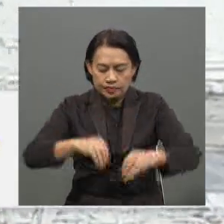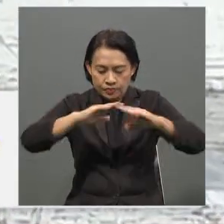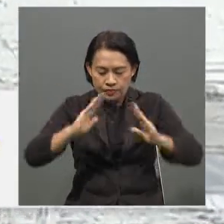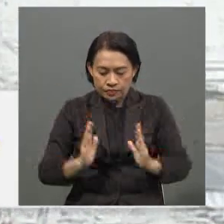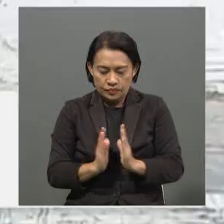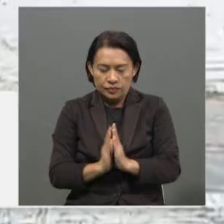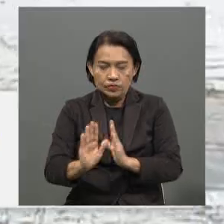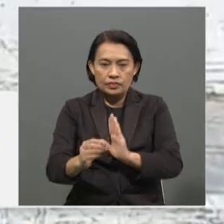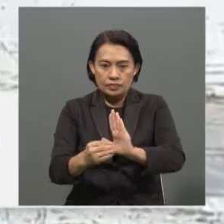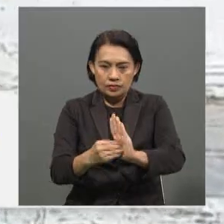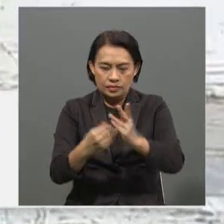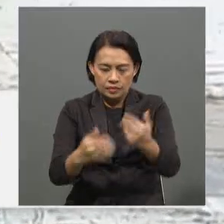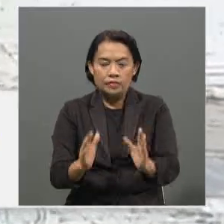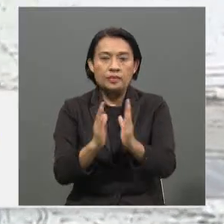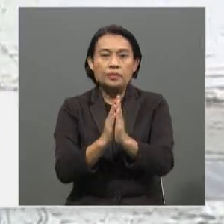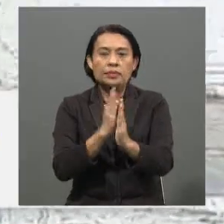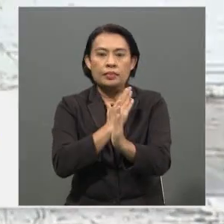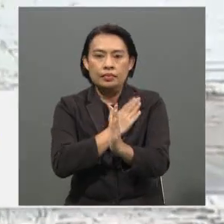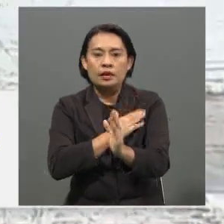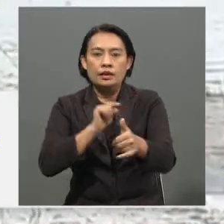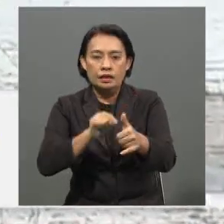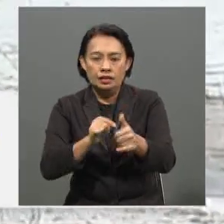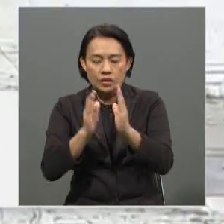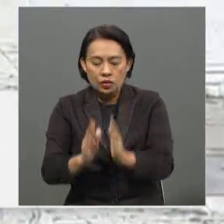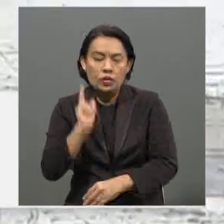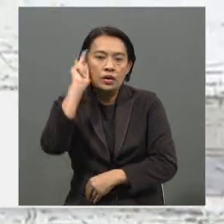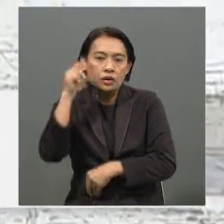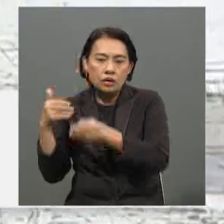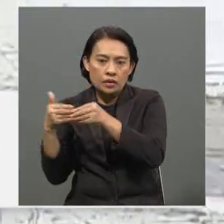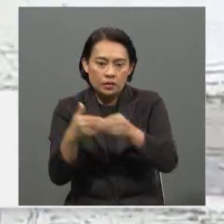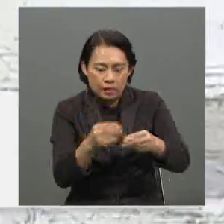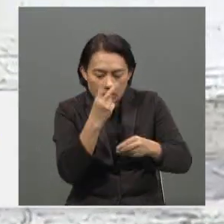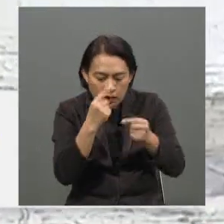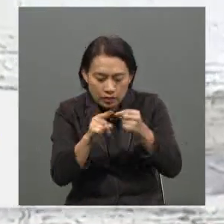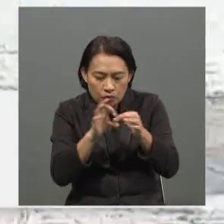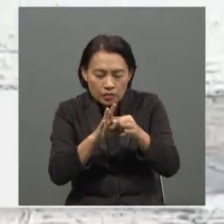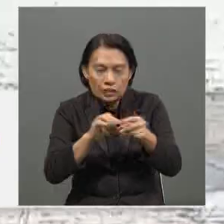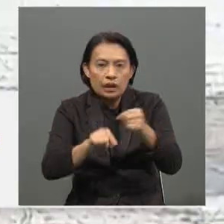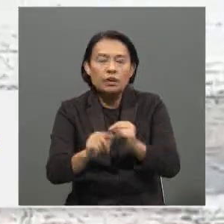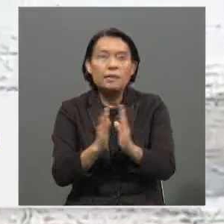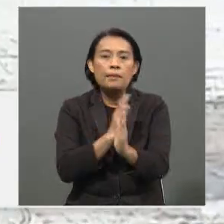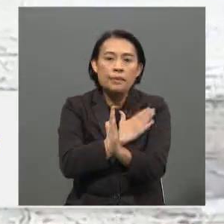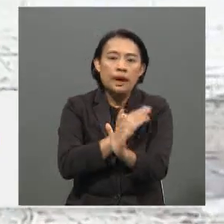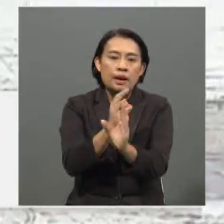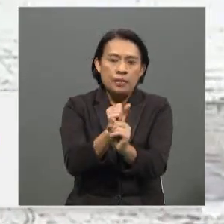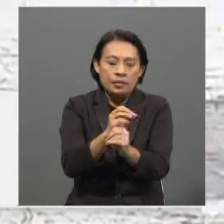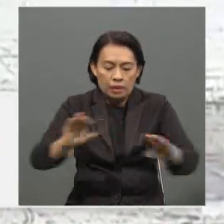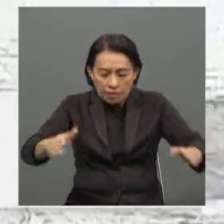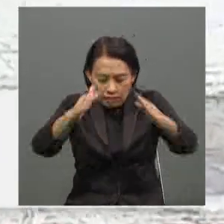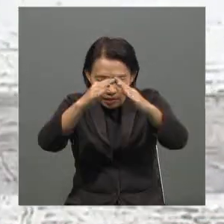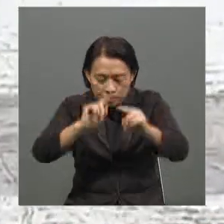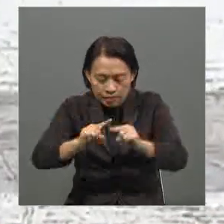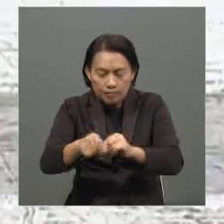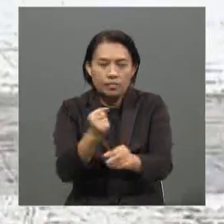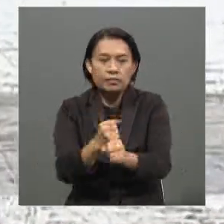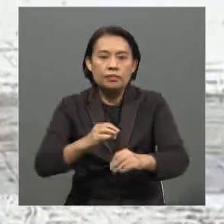กรุงเทพฯทางพระมหาอุดรเนี่ยก็ได้พาผู้สื่อข่าวไปดูฐานพระเลยนะและพระพุทธรูปาฐานกว้าง 4เมตหน้า